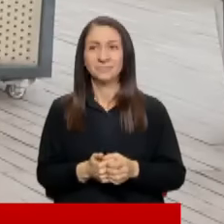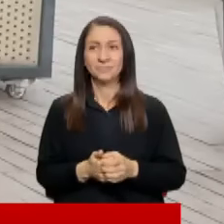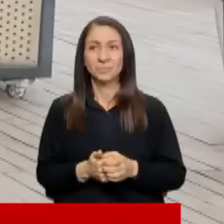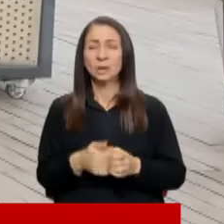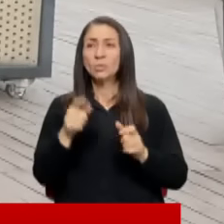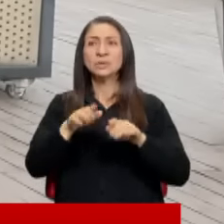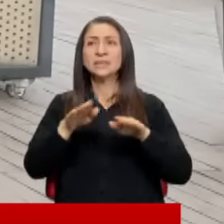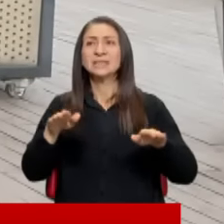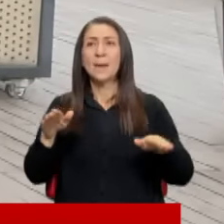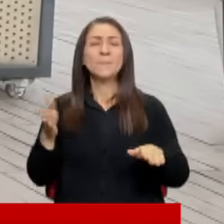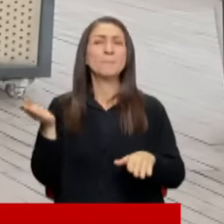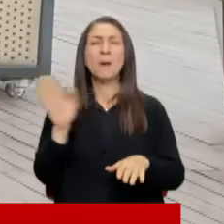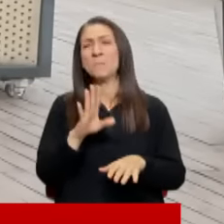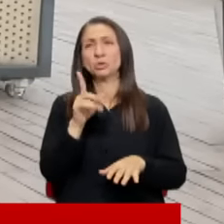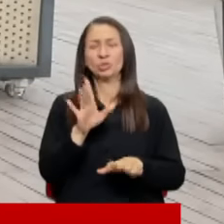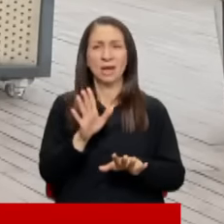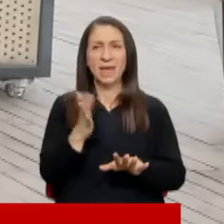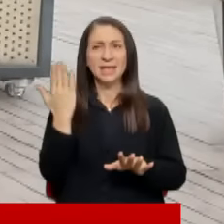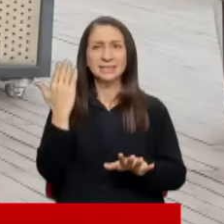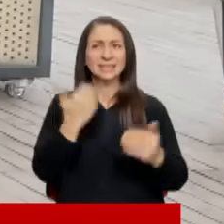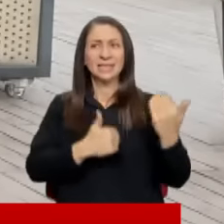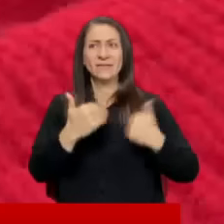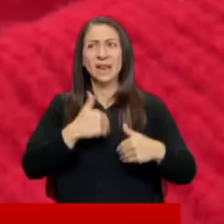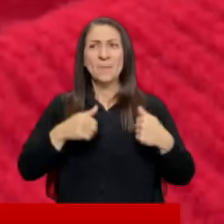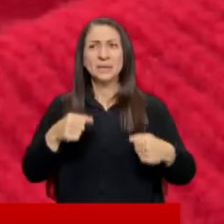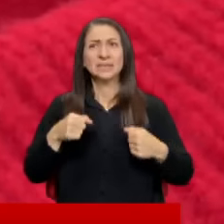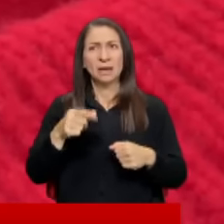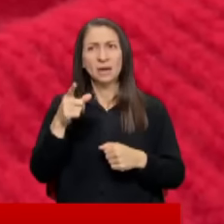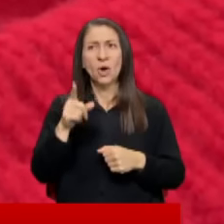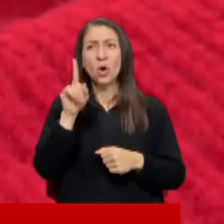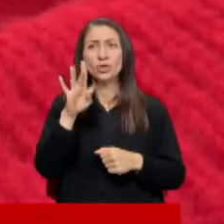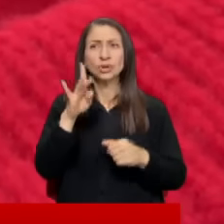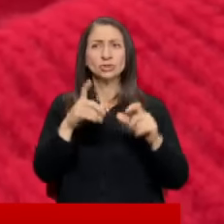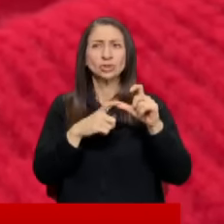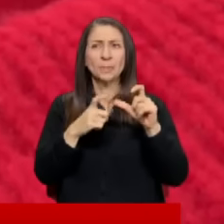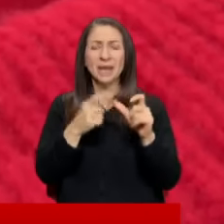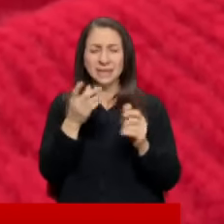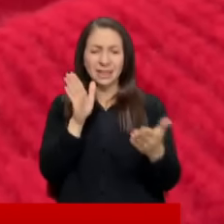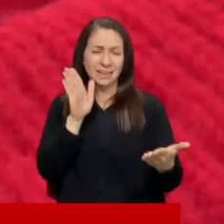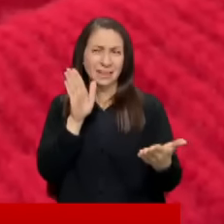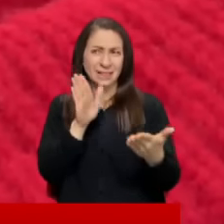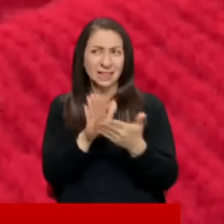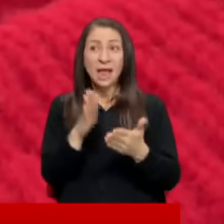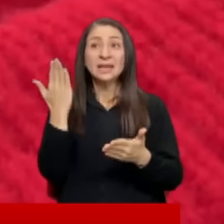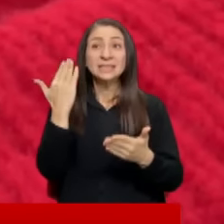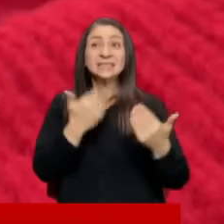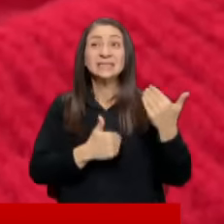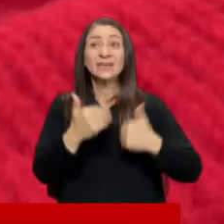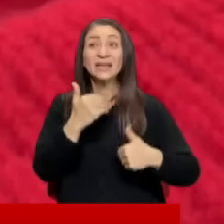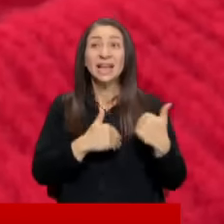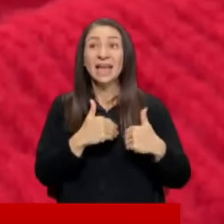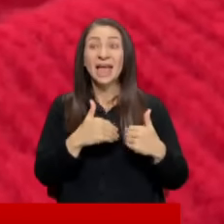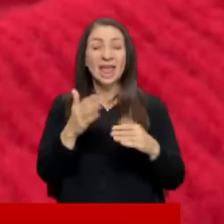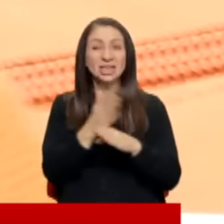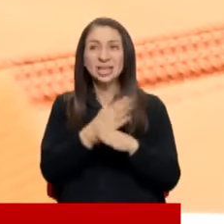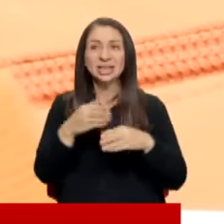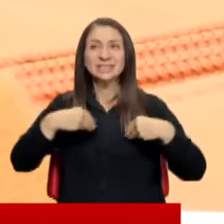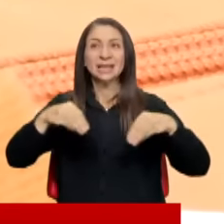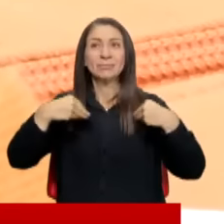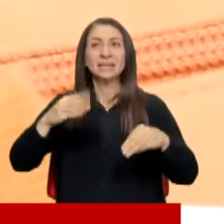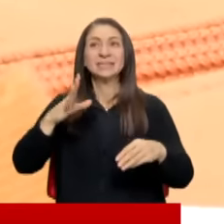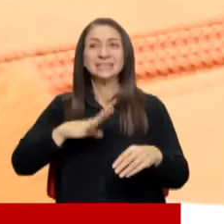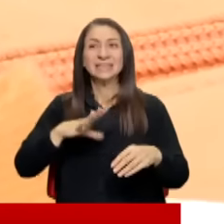Bu tezgah başka tezgah. Eski sevgili pazarı burası. 14 Şubat'a az bir zaman kala eski sevgililerinin eşyalarını